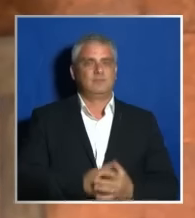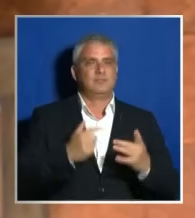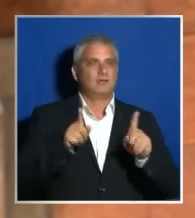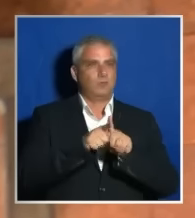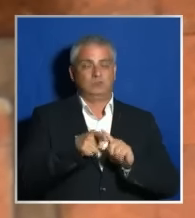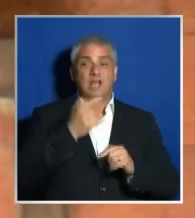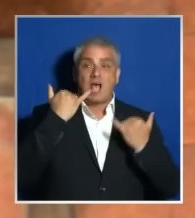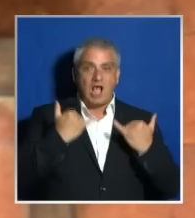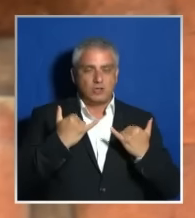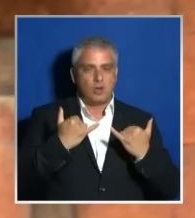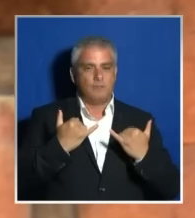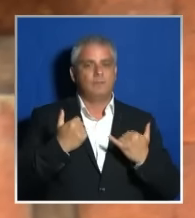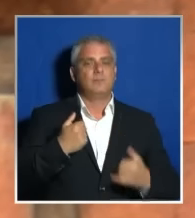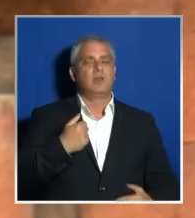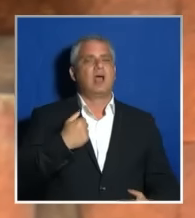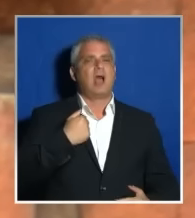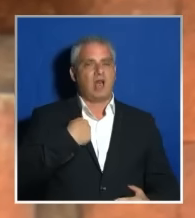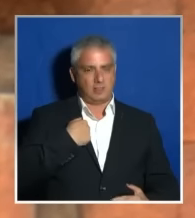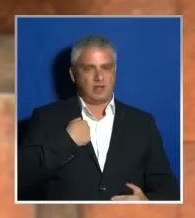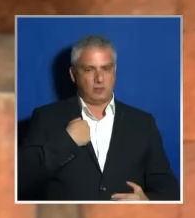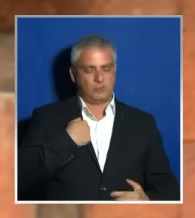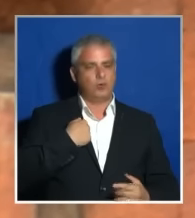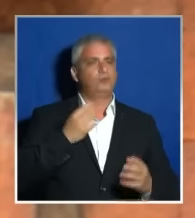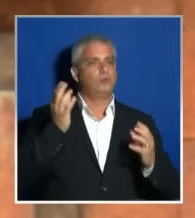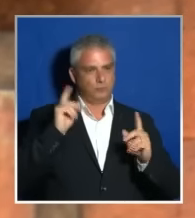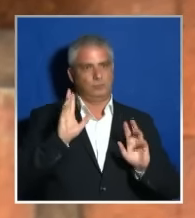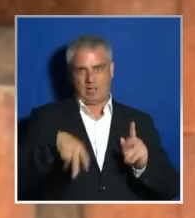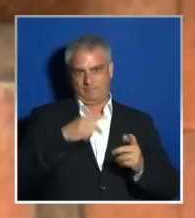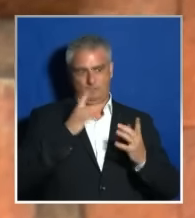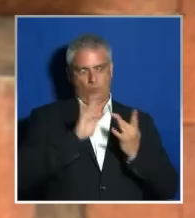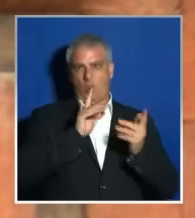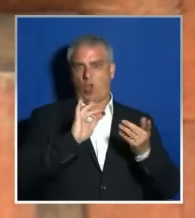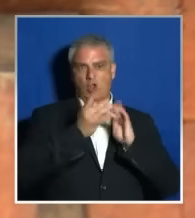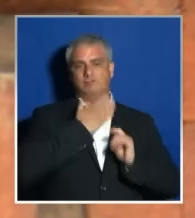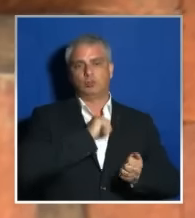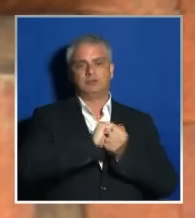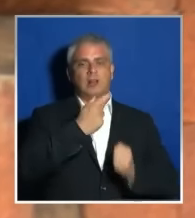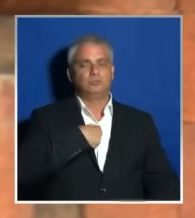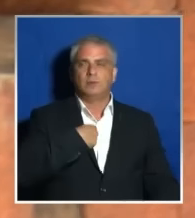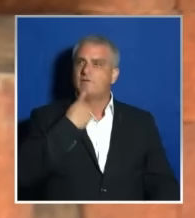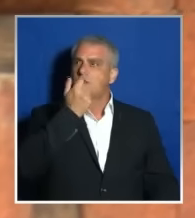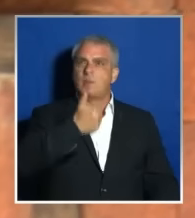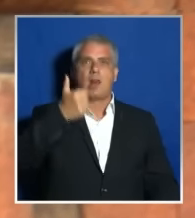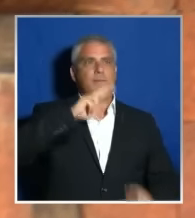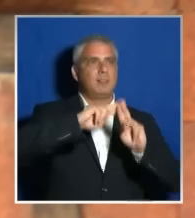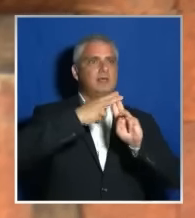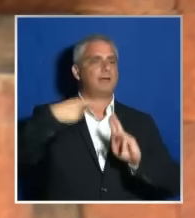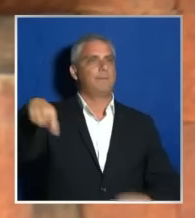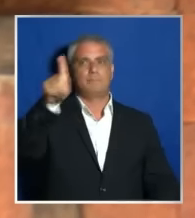Today, we again confront enemies bent on our destruction. I say to the leaders of the